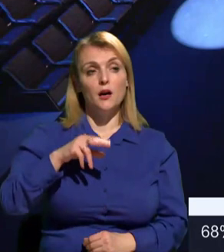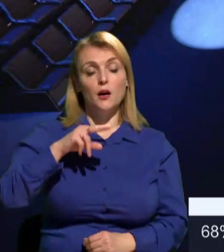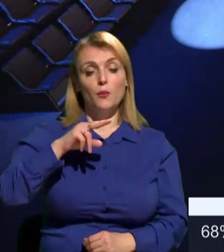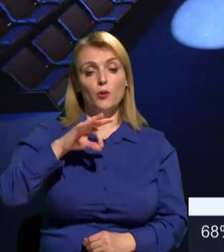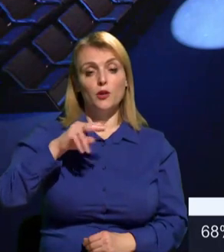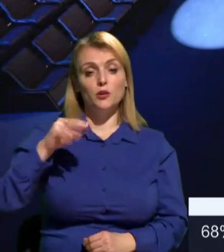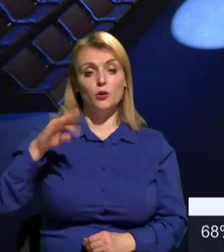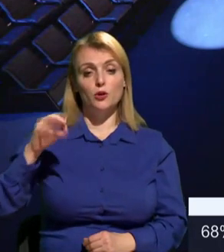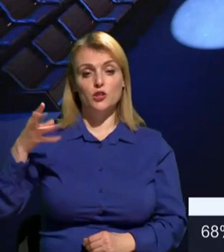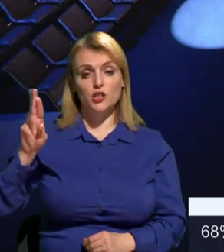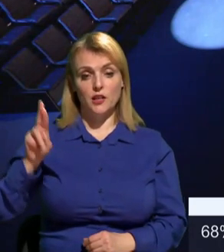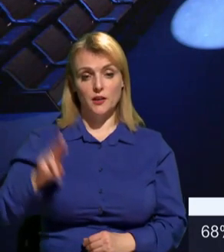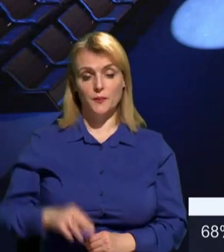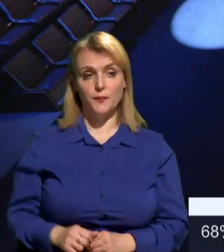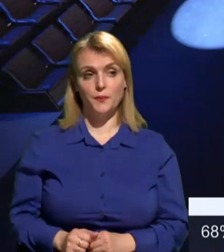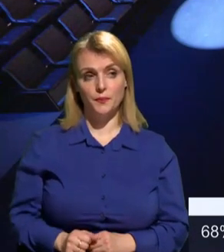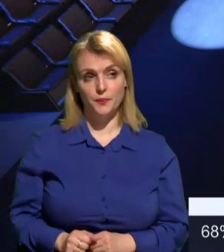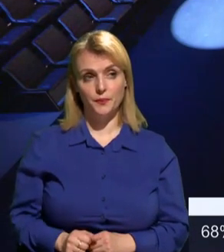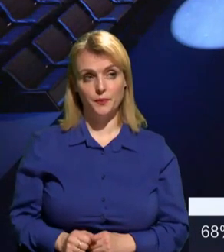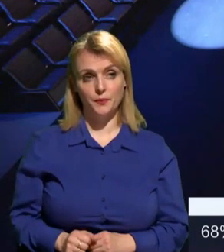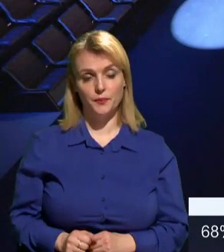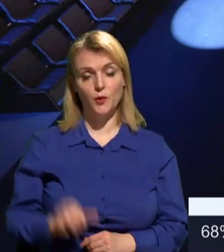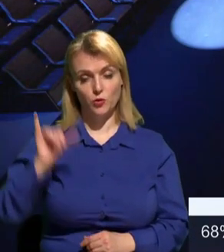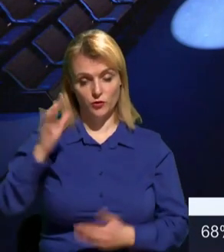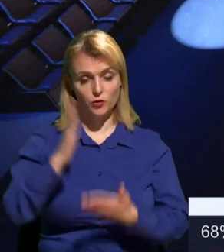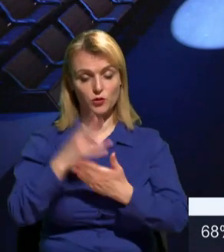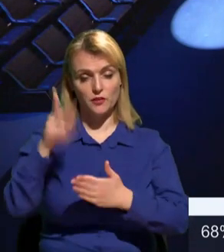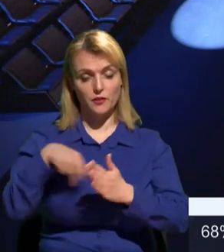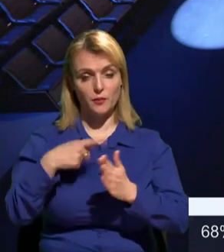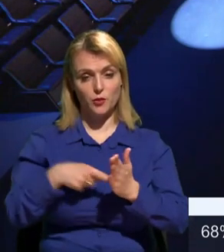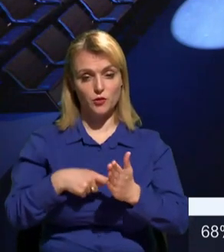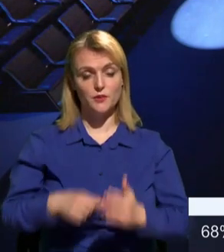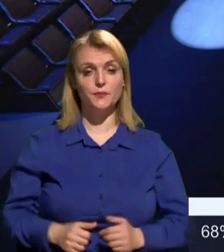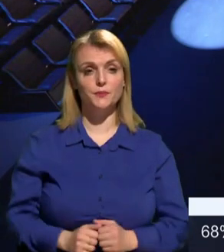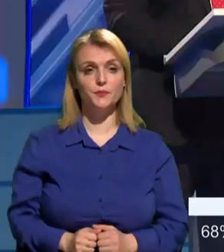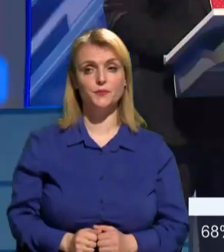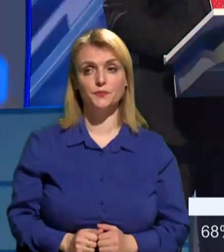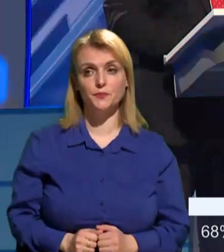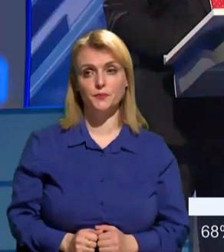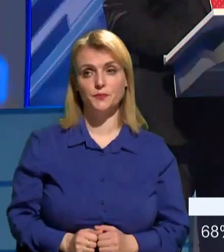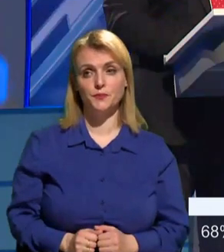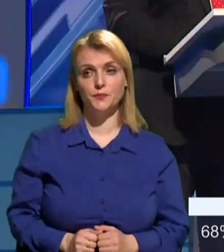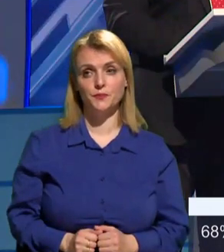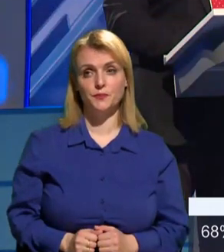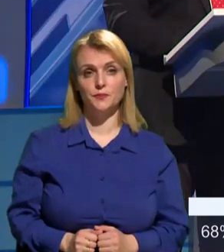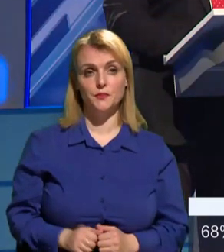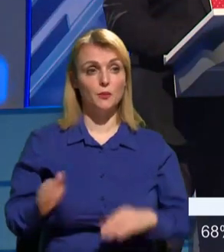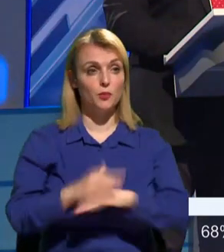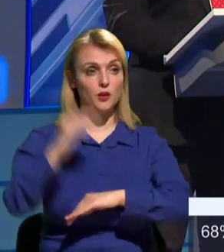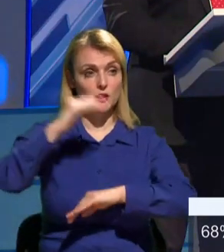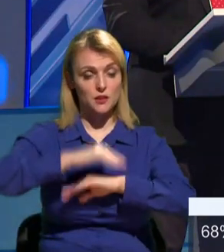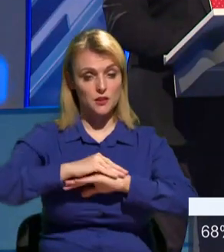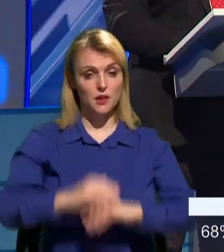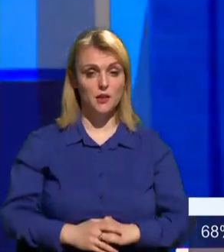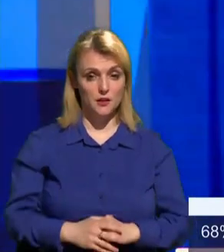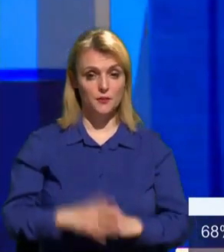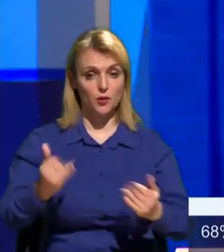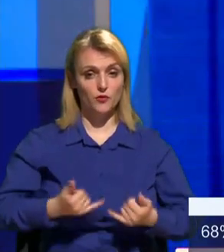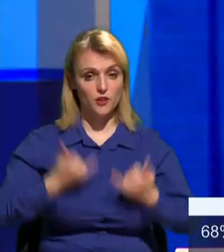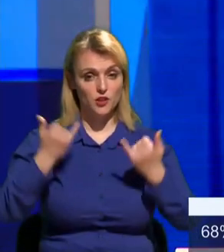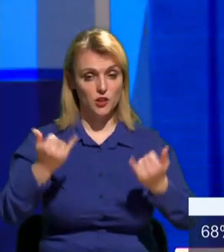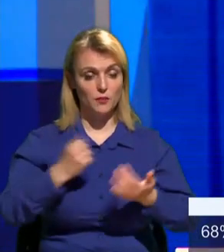va adresa două întrebări candidatului prezent aici în studio. Domnule Lavric, vă rog tare mult. Da. Bună seara, domnule candidat